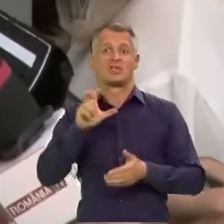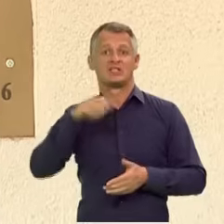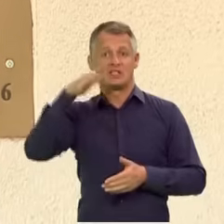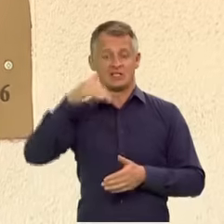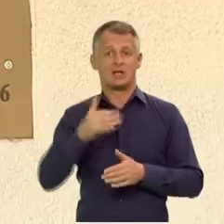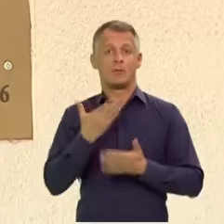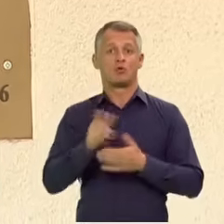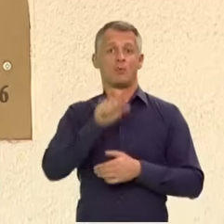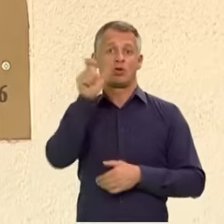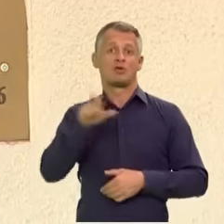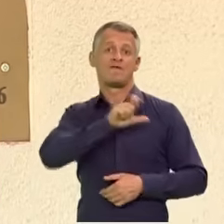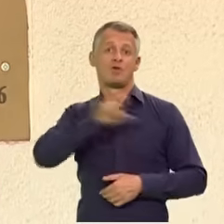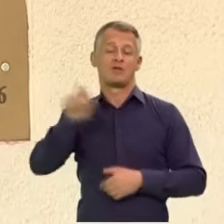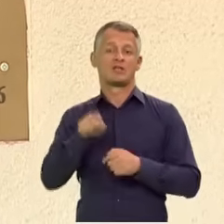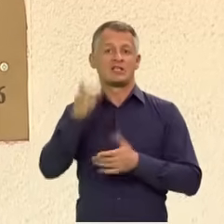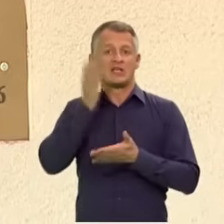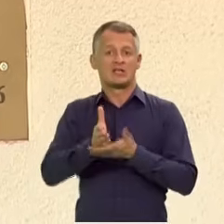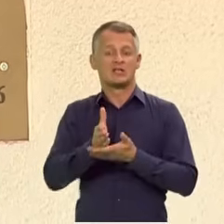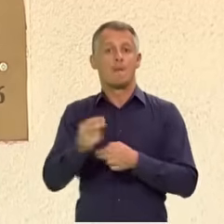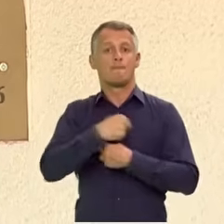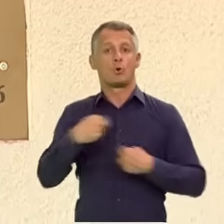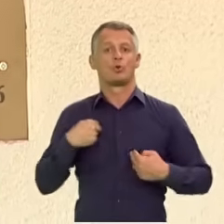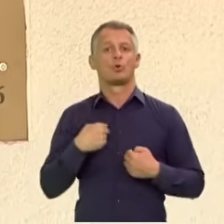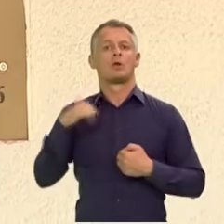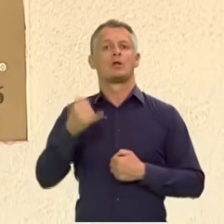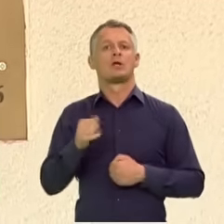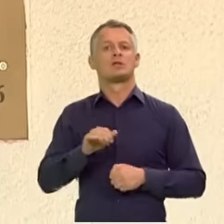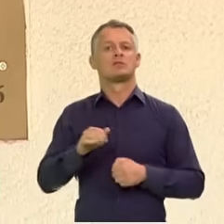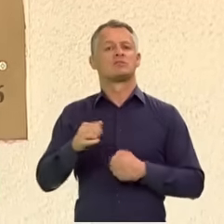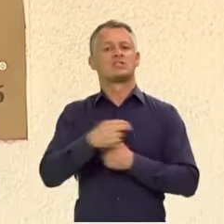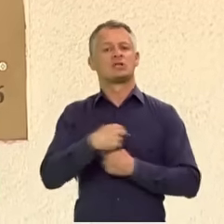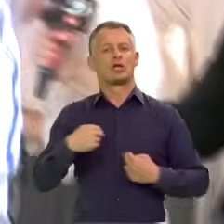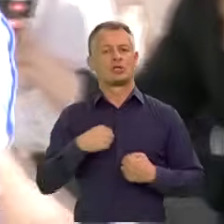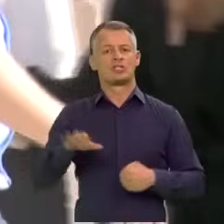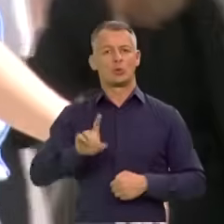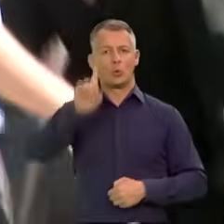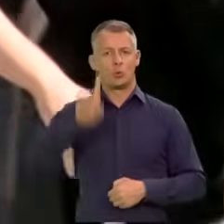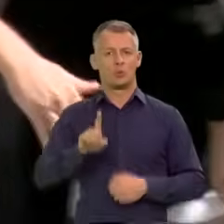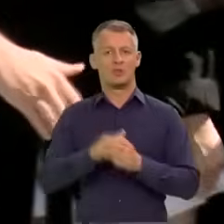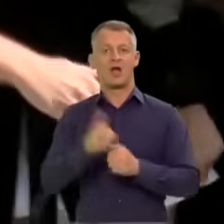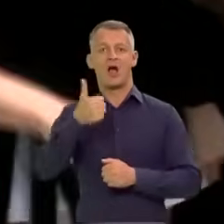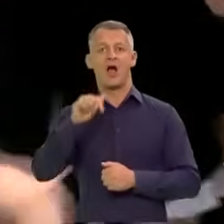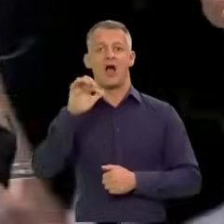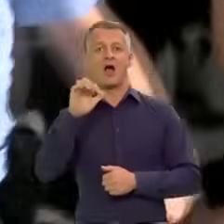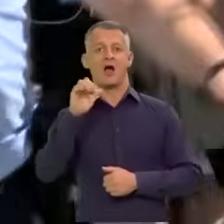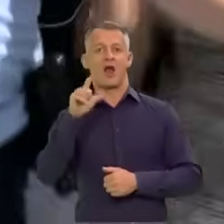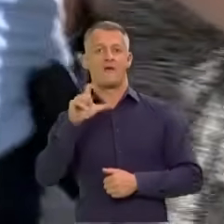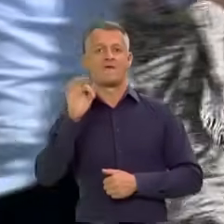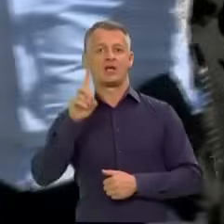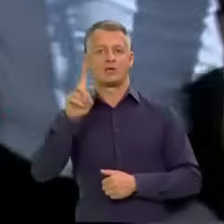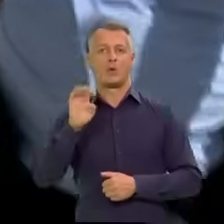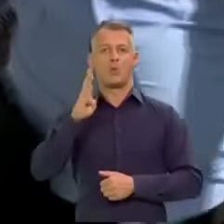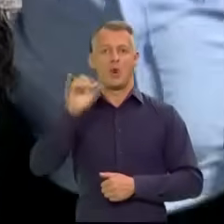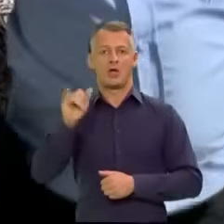inculpat. Aceasta a fost decizia procurorilor de la parchetul judecătoriei sectorului 1. Alfred Bulai a fost adus azi din arestul